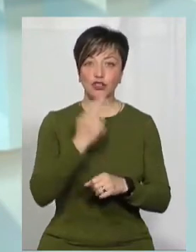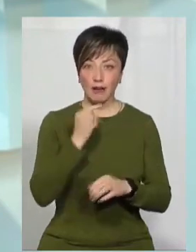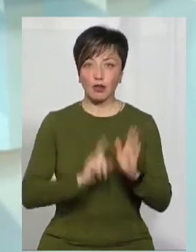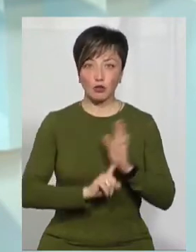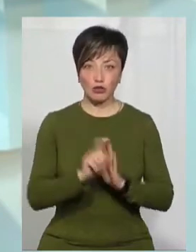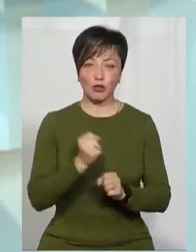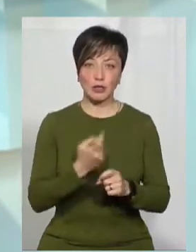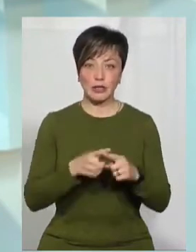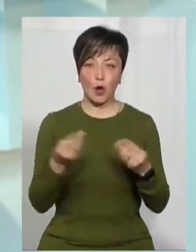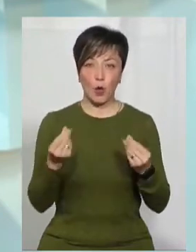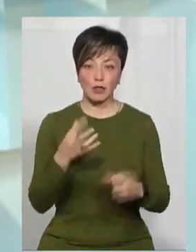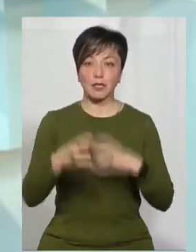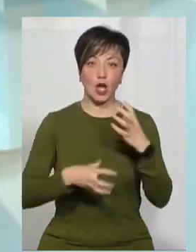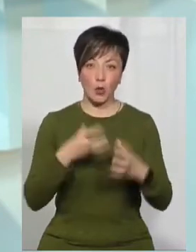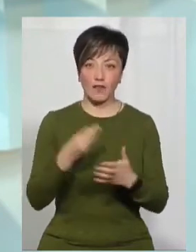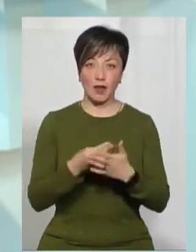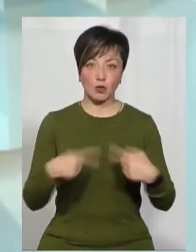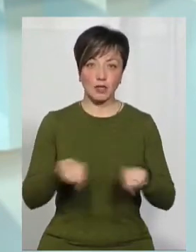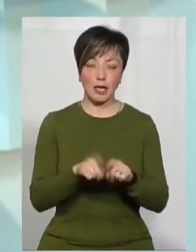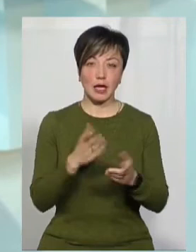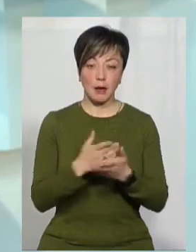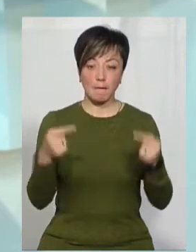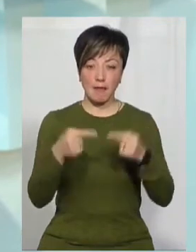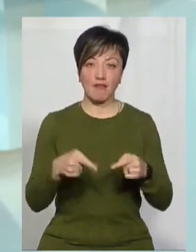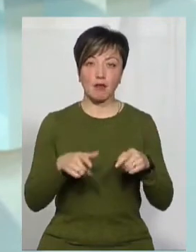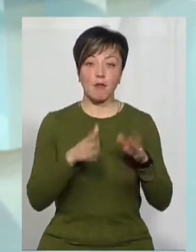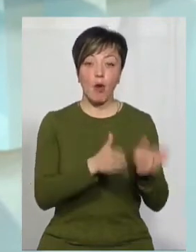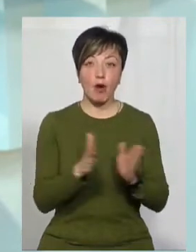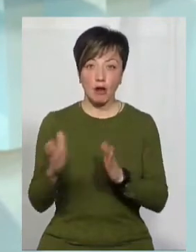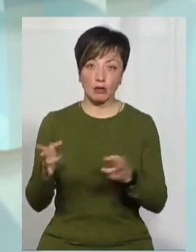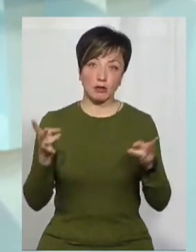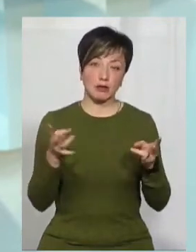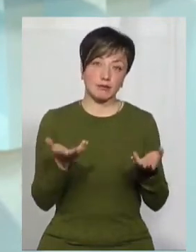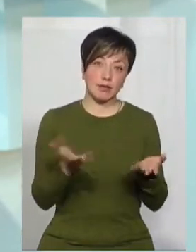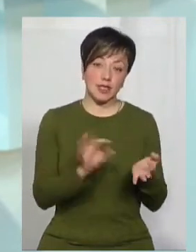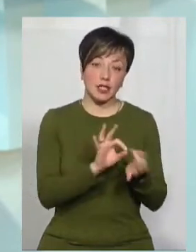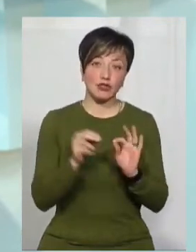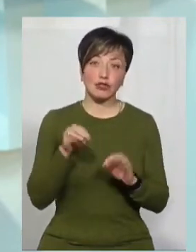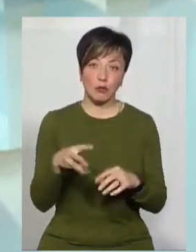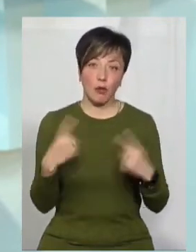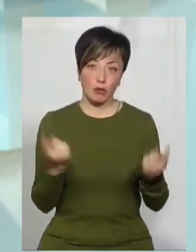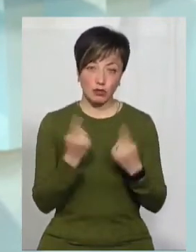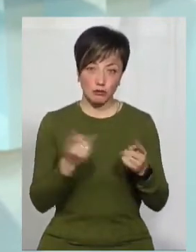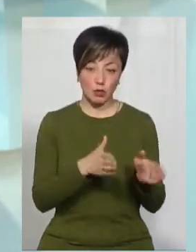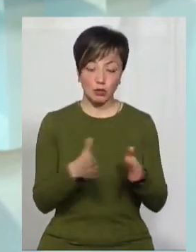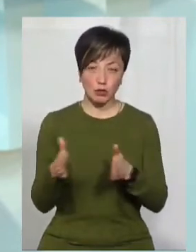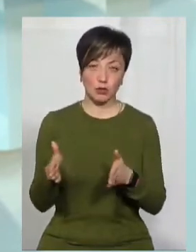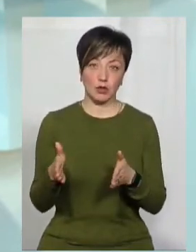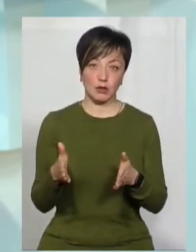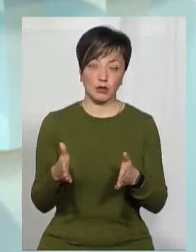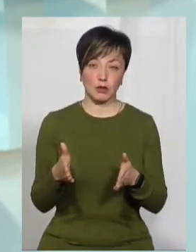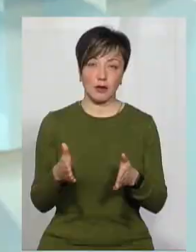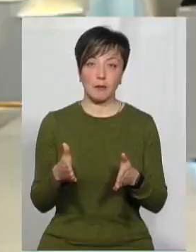це кошти міжнародної фінансової організації, є певні процедури, які, можливо, трошки складніше, ніж ті процедури, які здійснюємо, проходимо